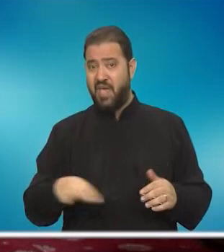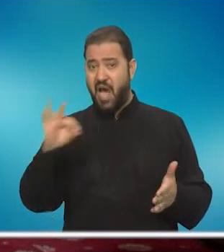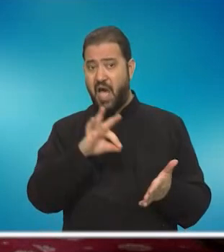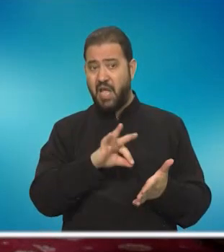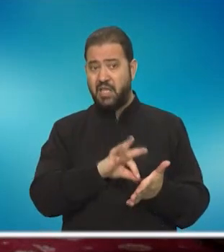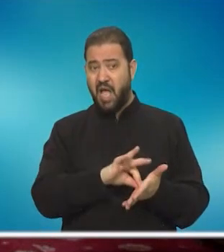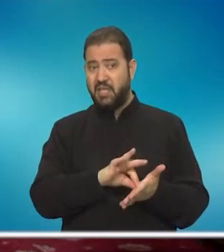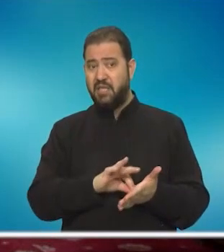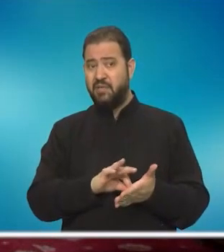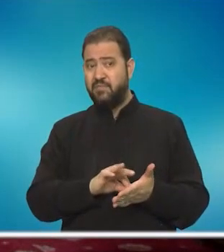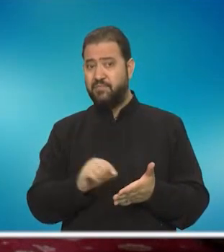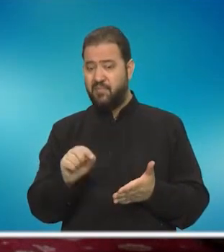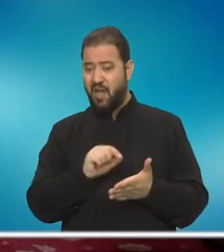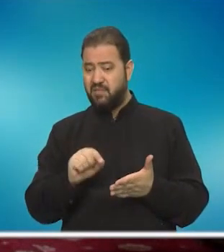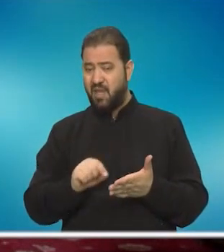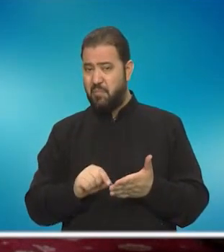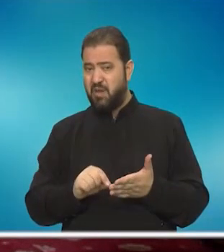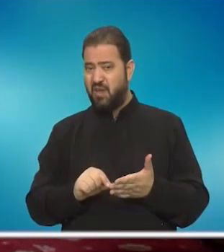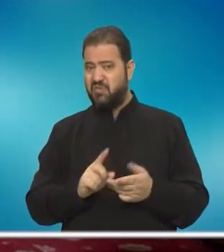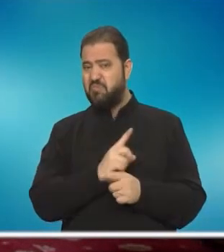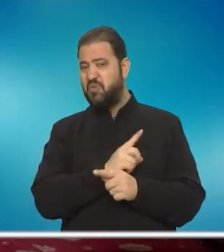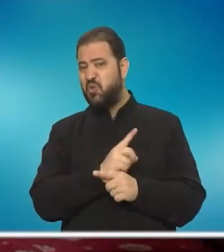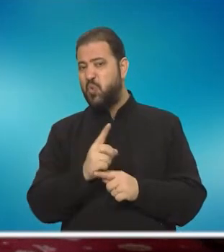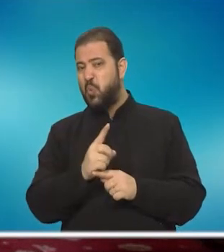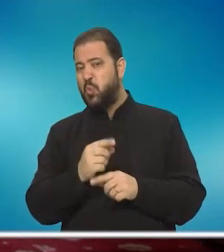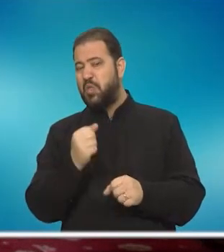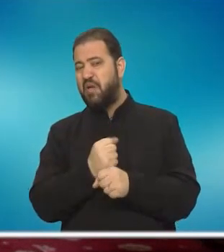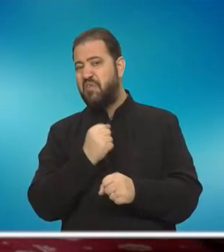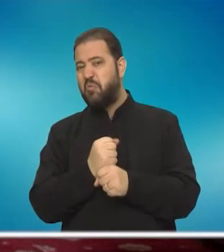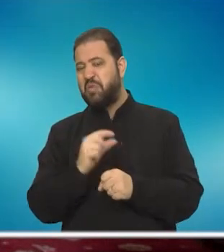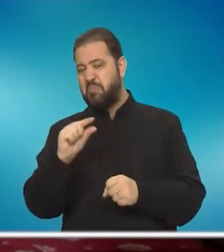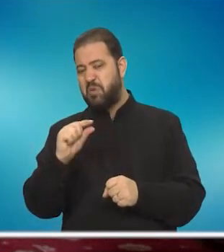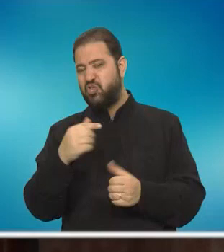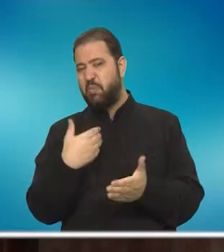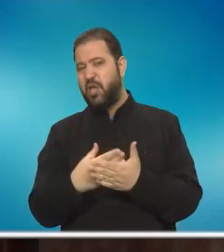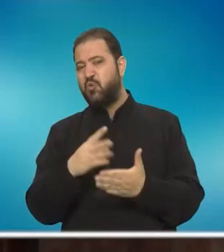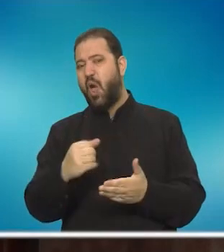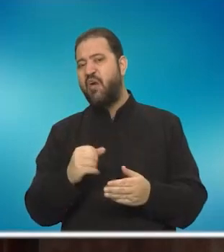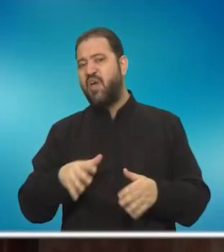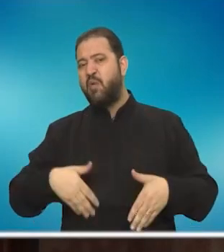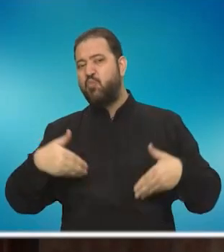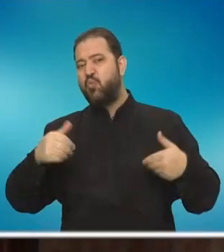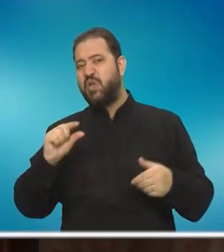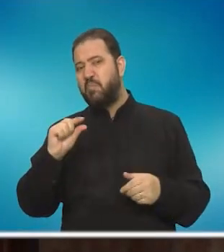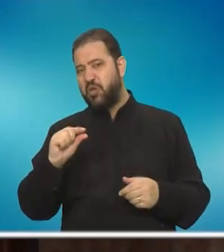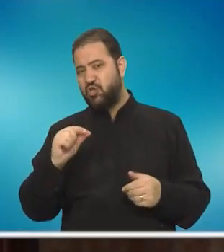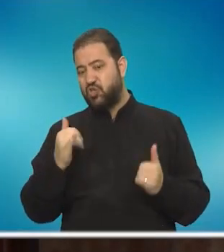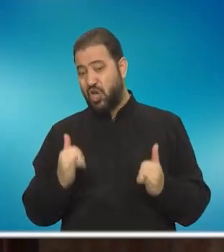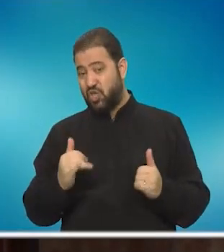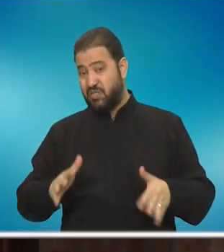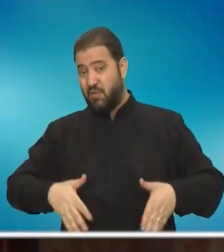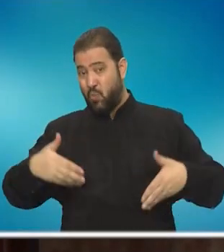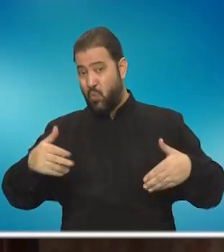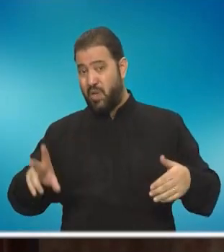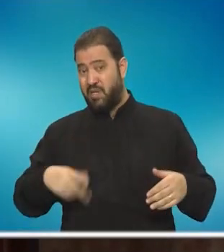fiecare dată își stabilește obiective mărunte pentru a avea bucurii mărunte. Și aceste bucurii ajung la un moment